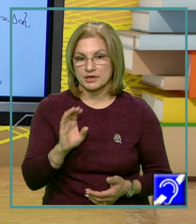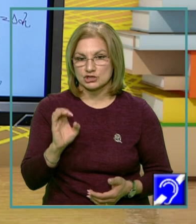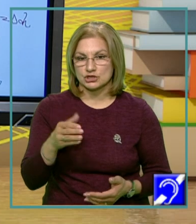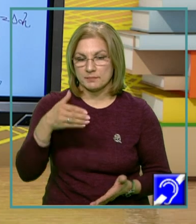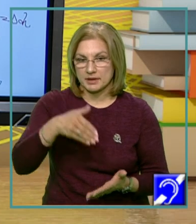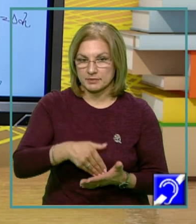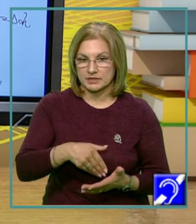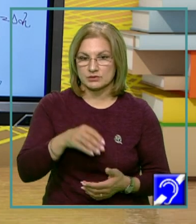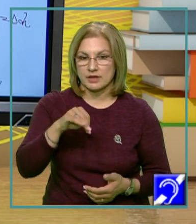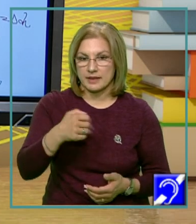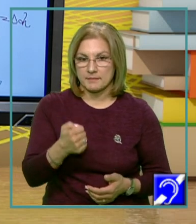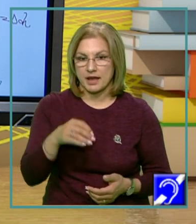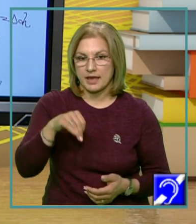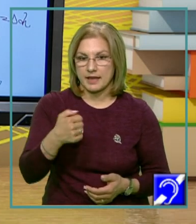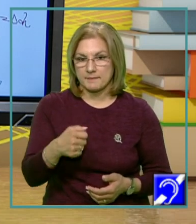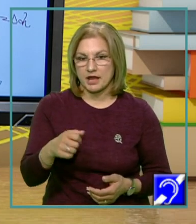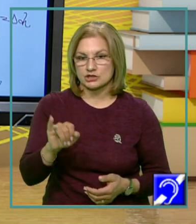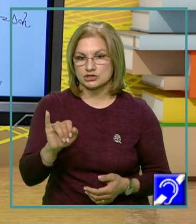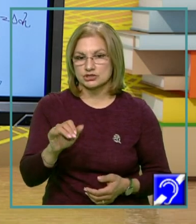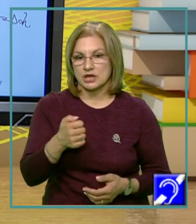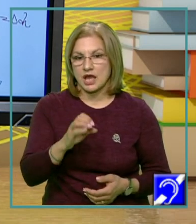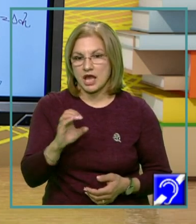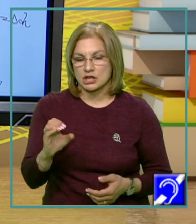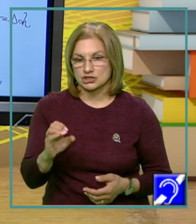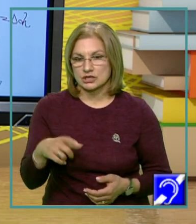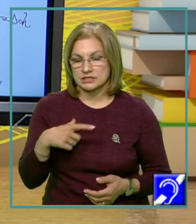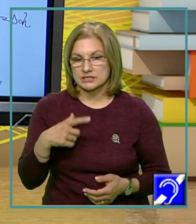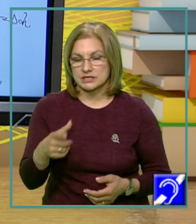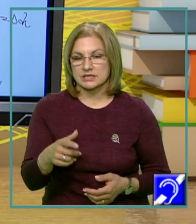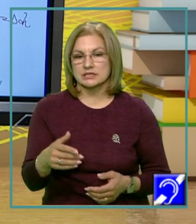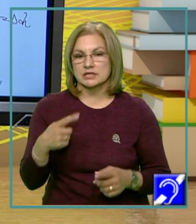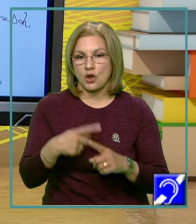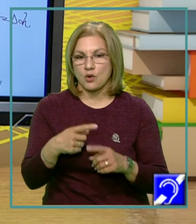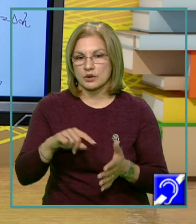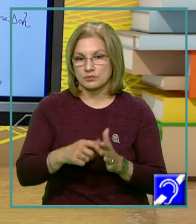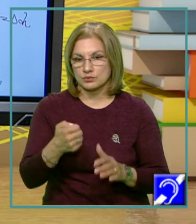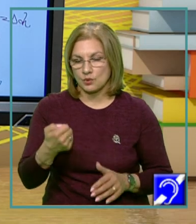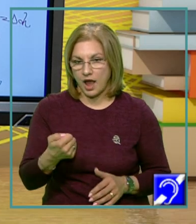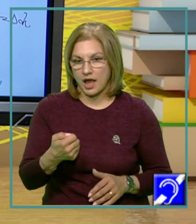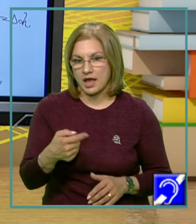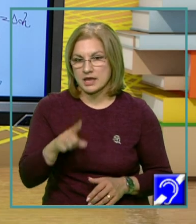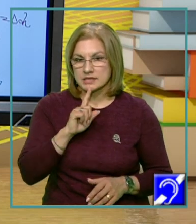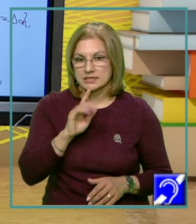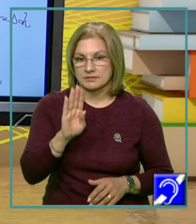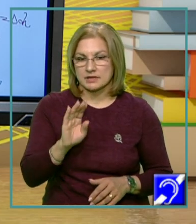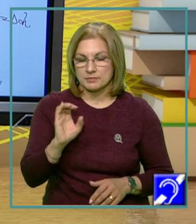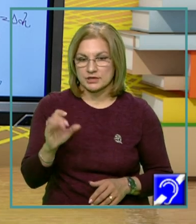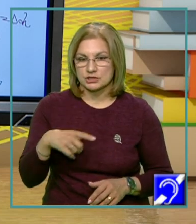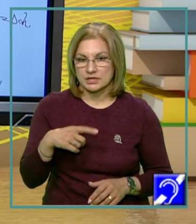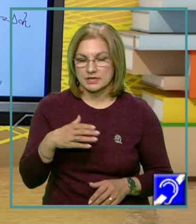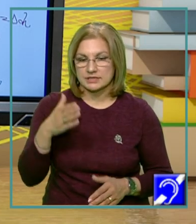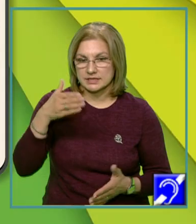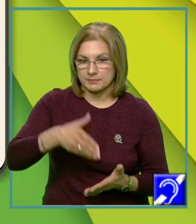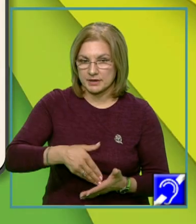perpendicular pe m ma ma și ac sunt concurente în punctul A asta înseamnă că b c este